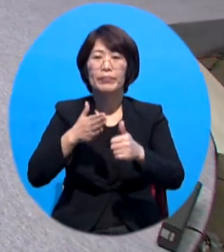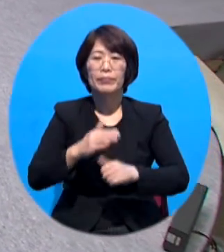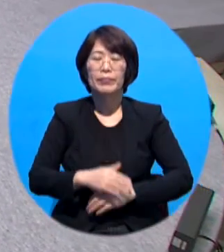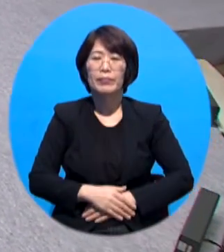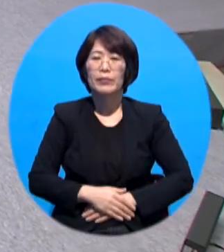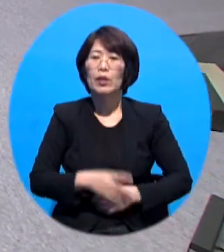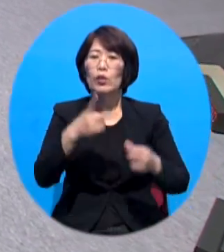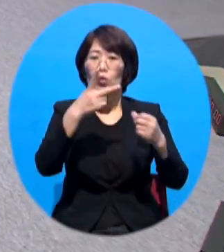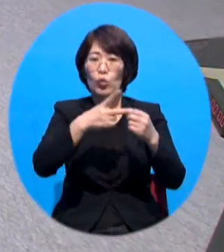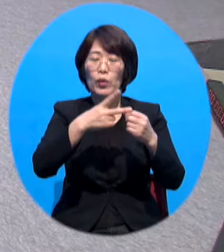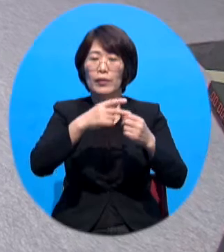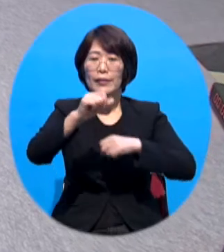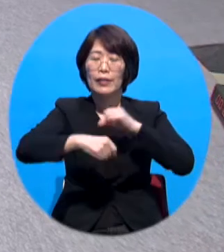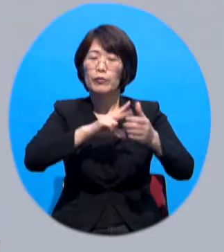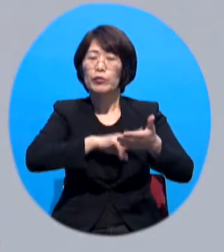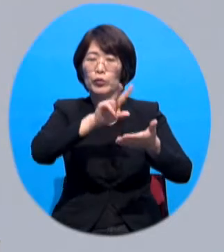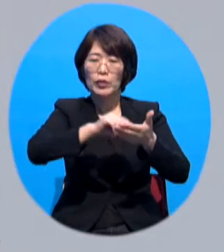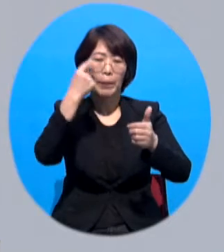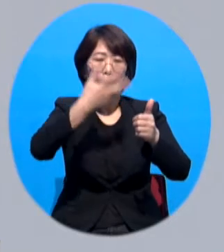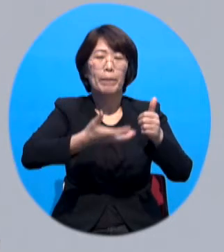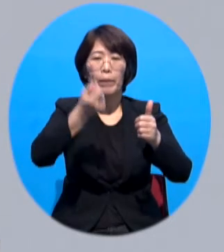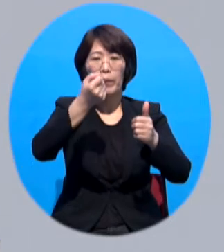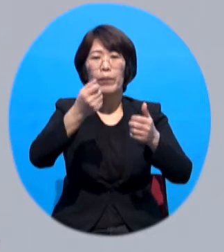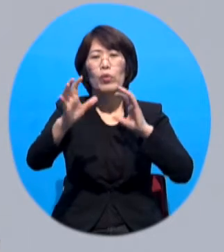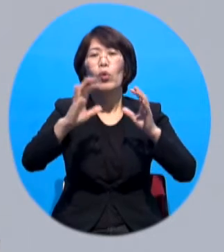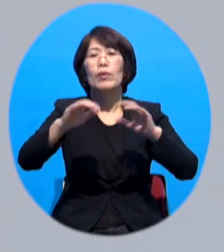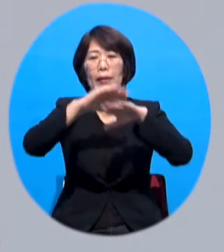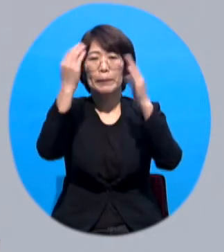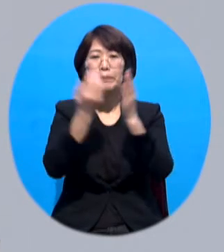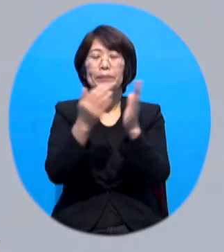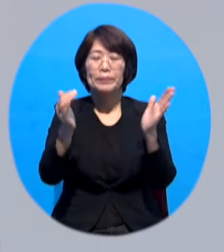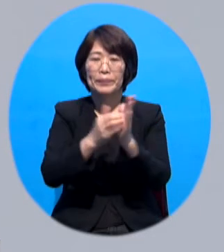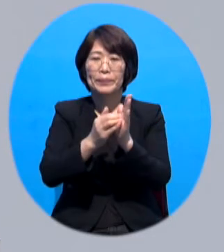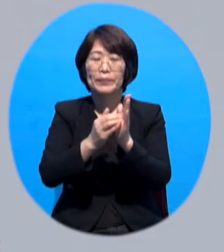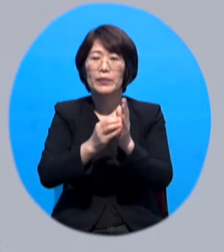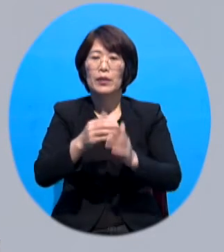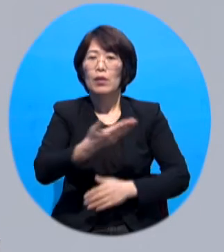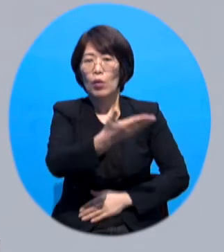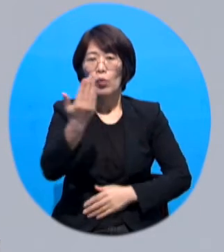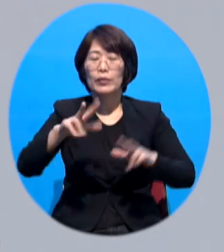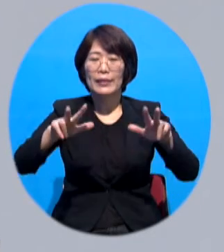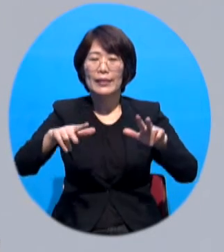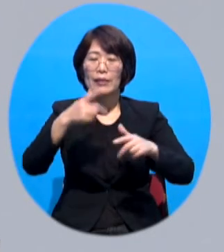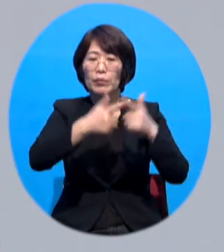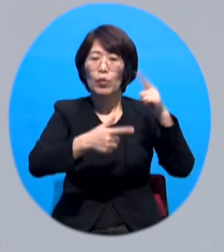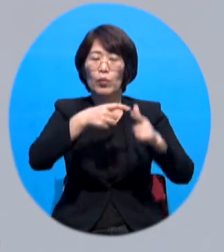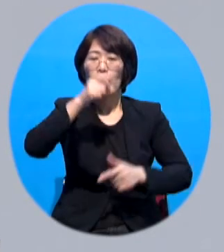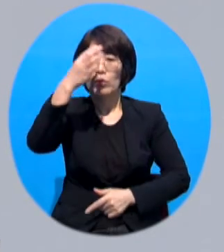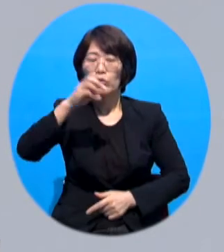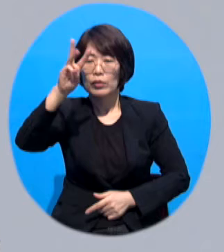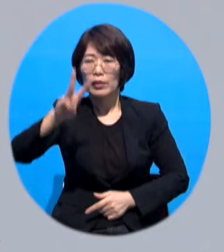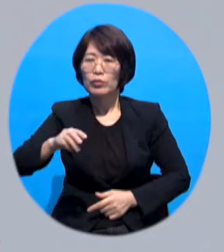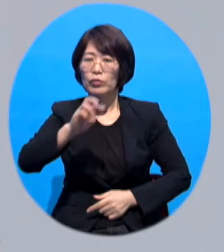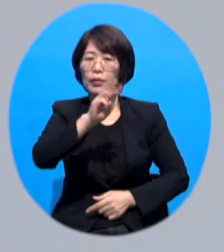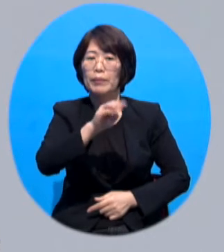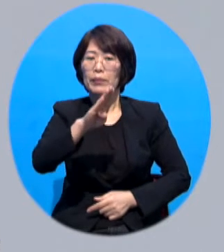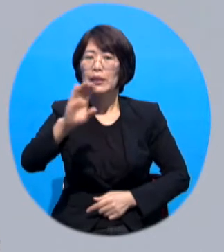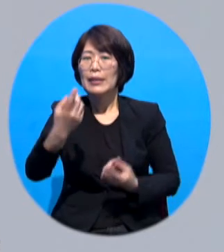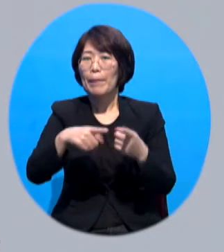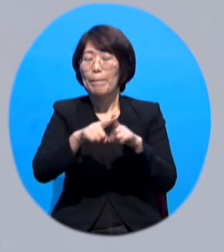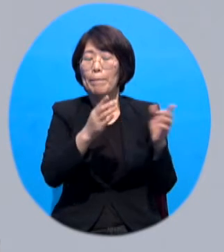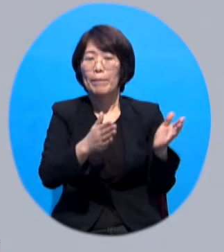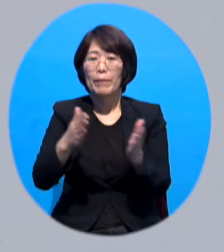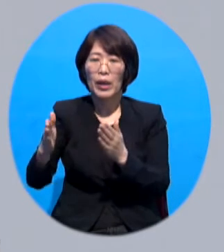바랍니다 두번째 자유주제 주도권 토론 은 여기까지 하겠습니다 여러분께서는 지금 목포 여수 광주 mbc 가 공동으로